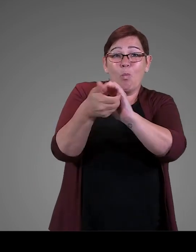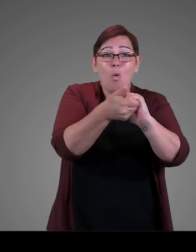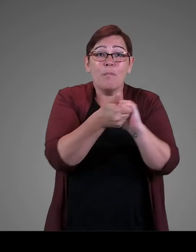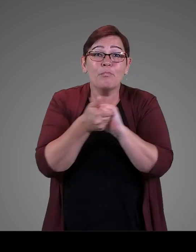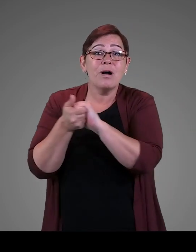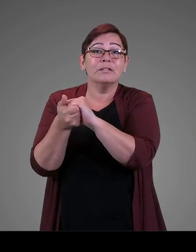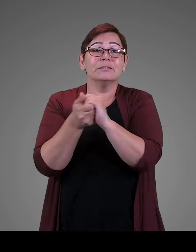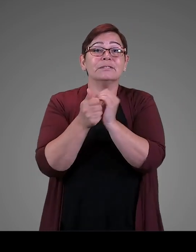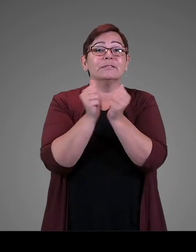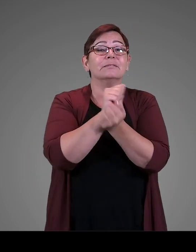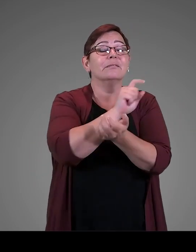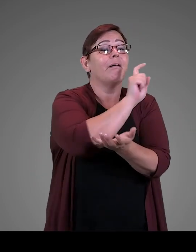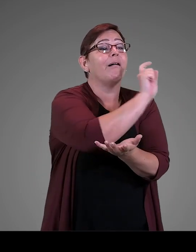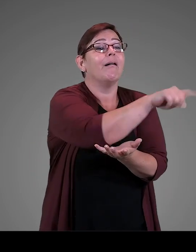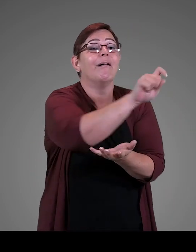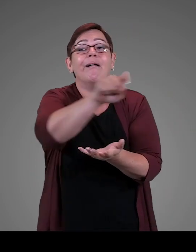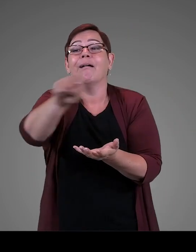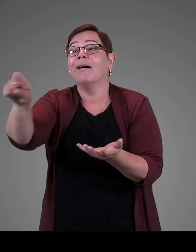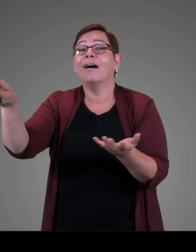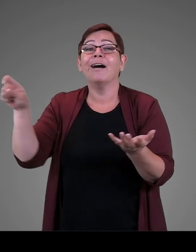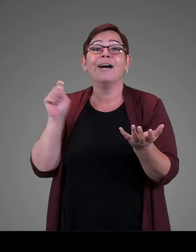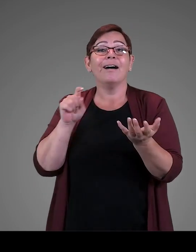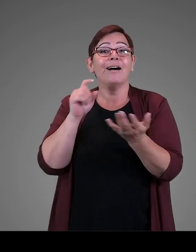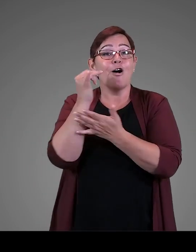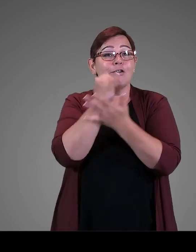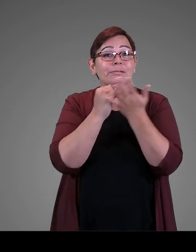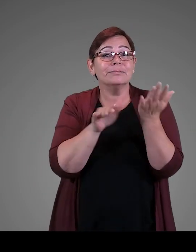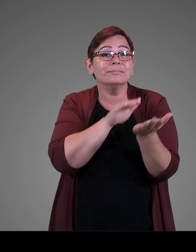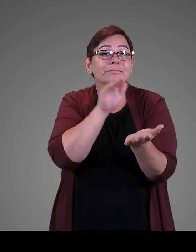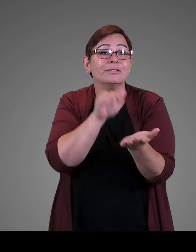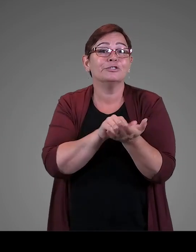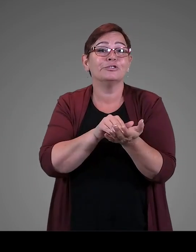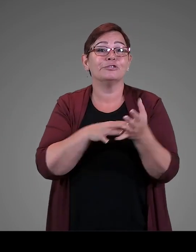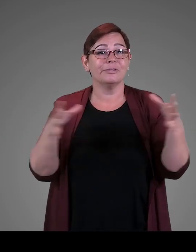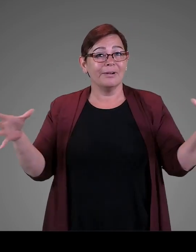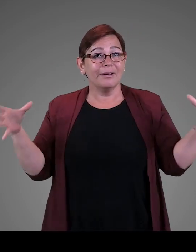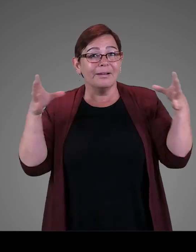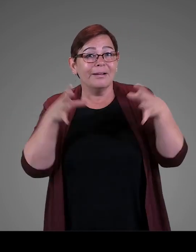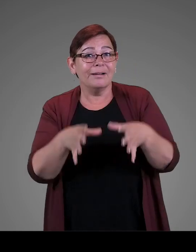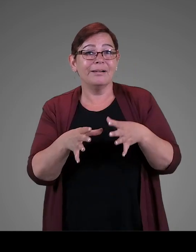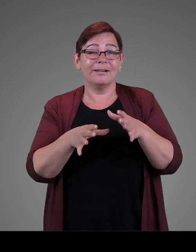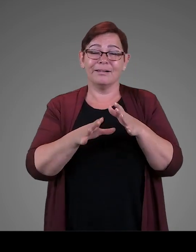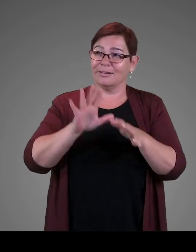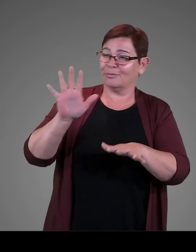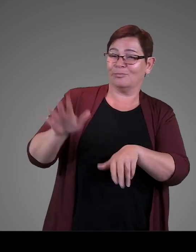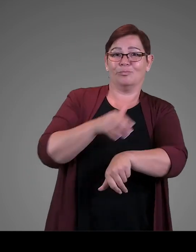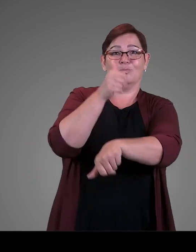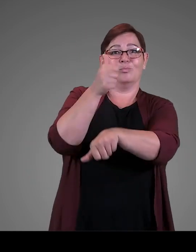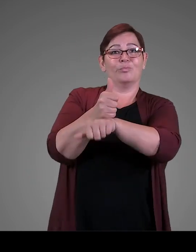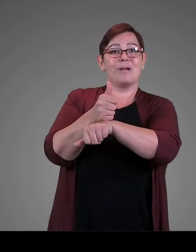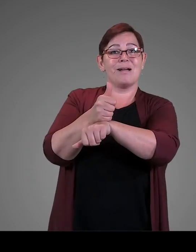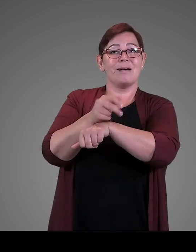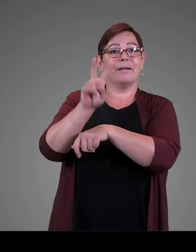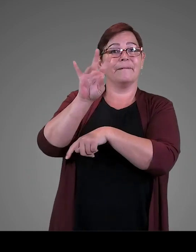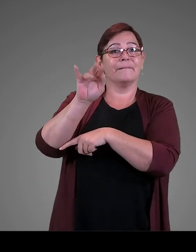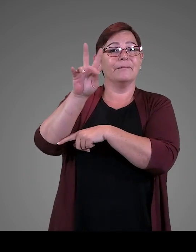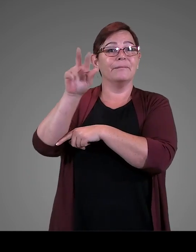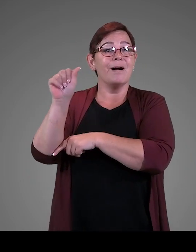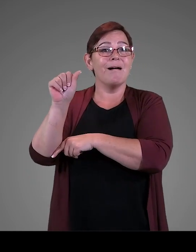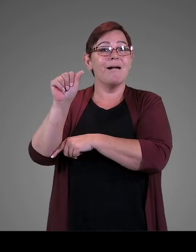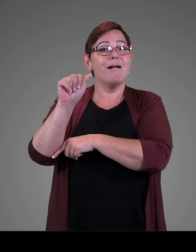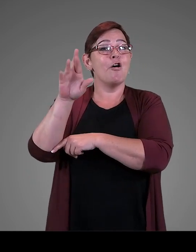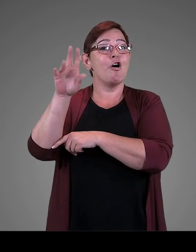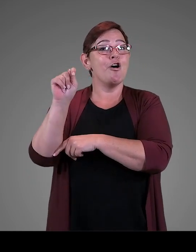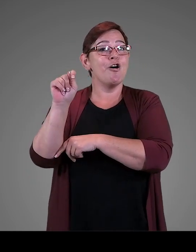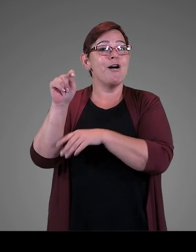personnellement, ça s'ajoutait ça se combinait avec une collaboration avec plusieurs centres d'artistes qui se sont mis autour de la table un jour,